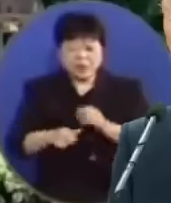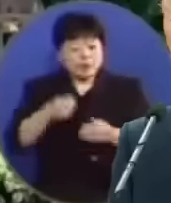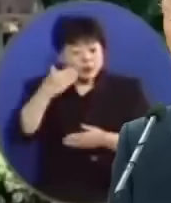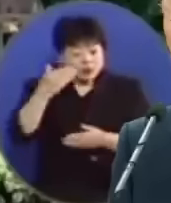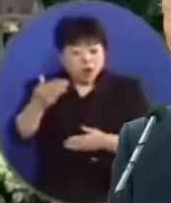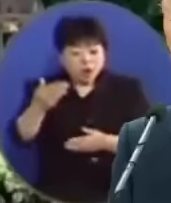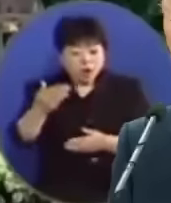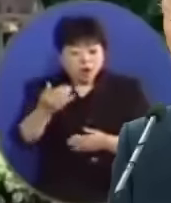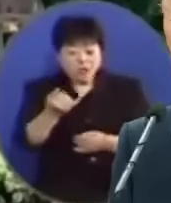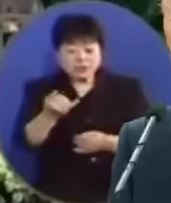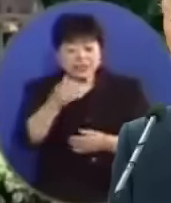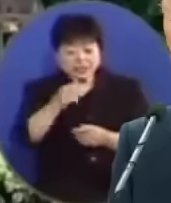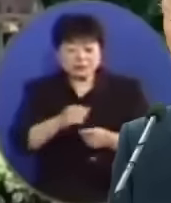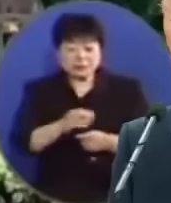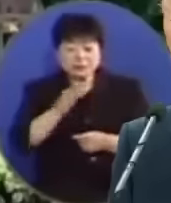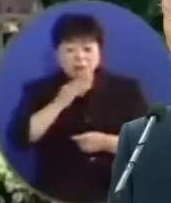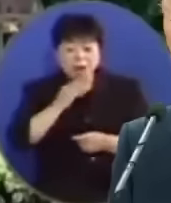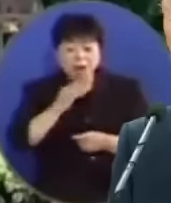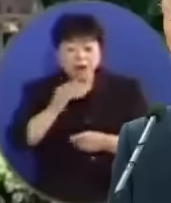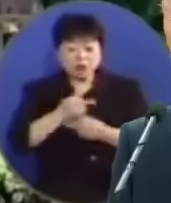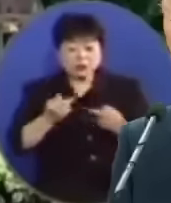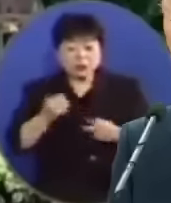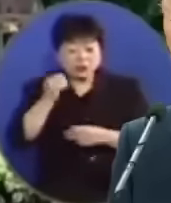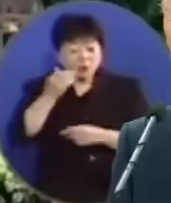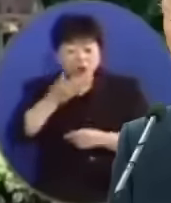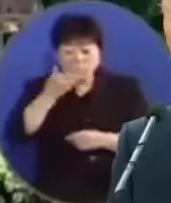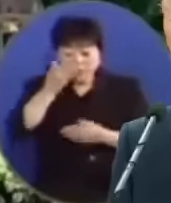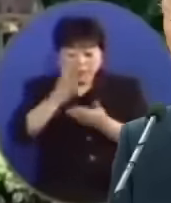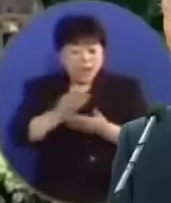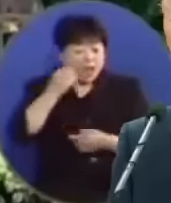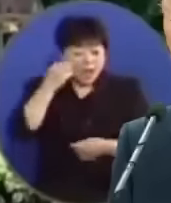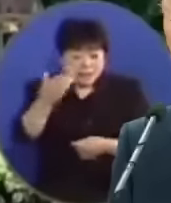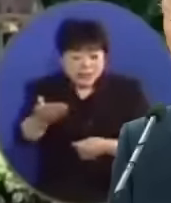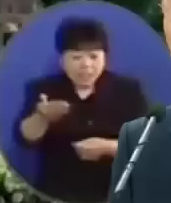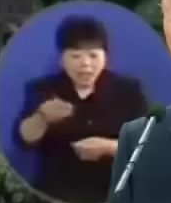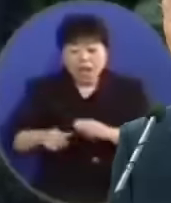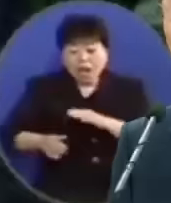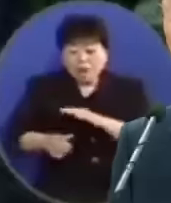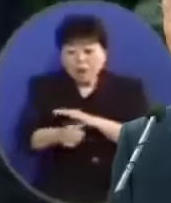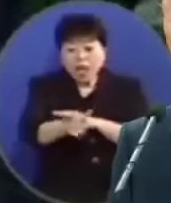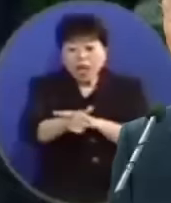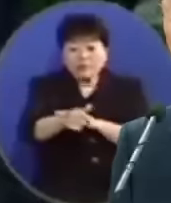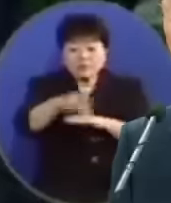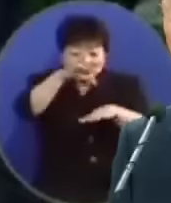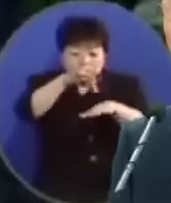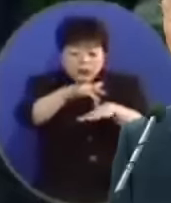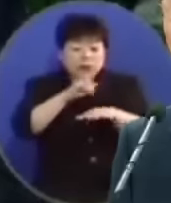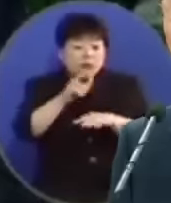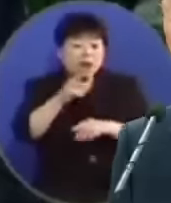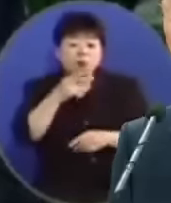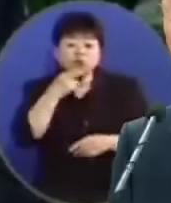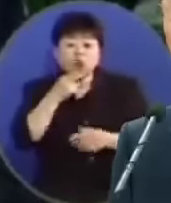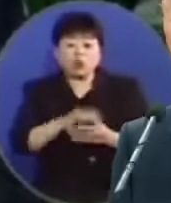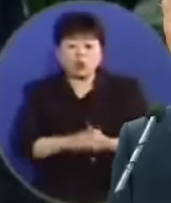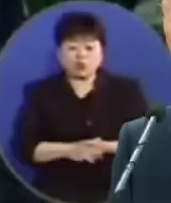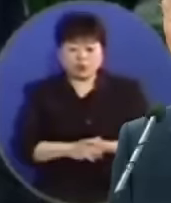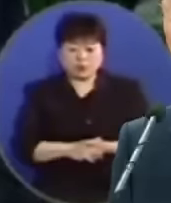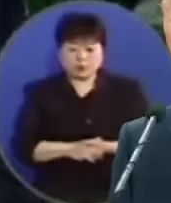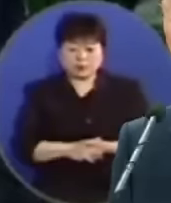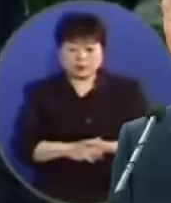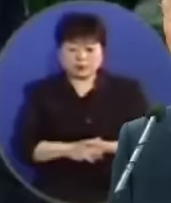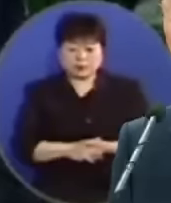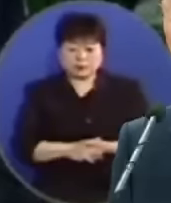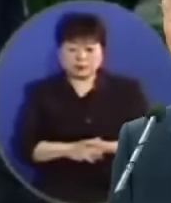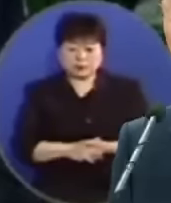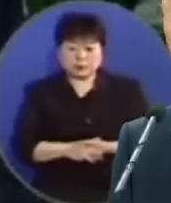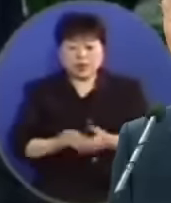동산 모든 나무의 열매를 먹지 말라 하시더냐. 아, 그 뱀이라고 말하는데 사탄이라고 말 안 했습니다. 그렇게 하는 사람이 있는데 여러분